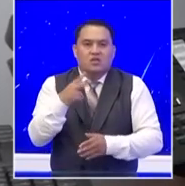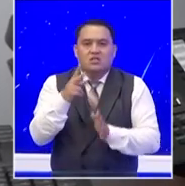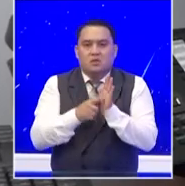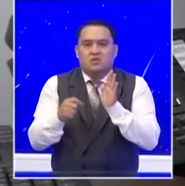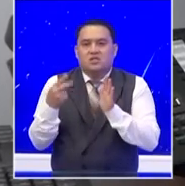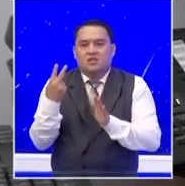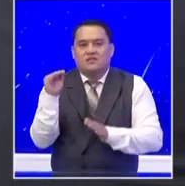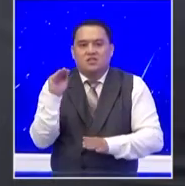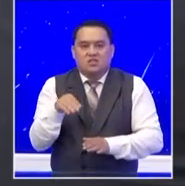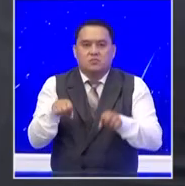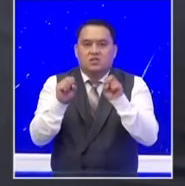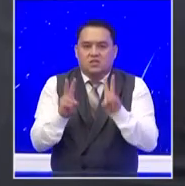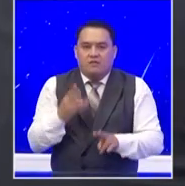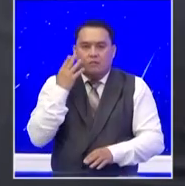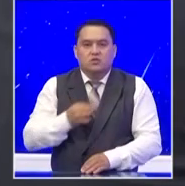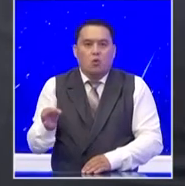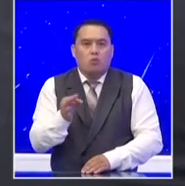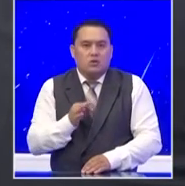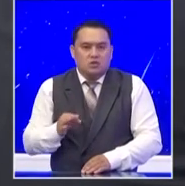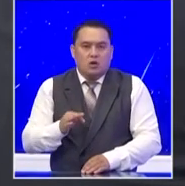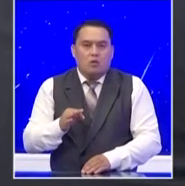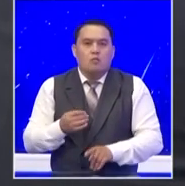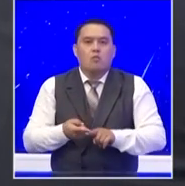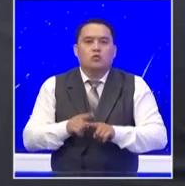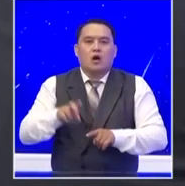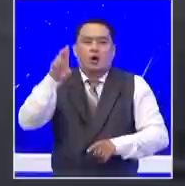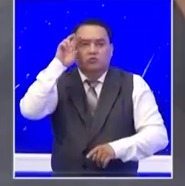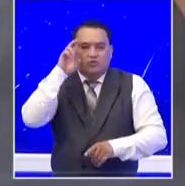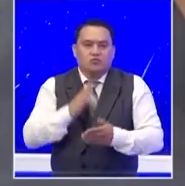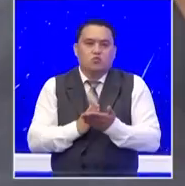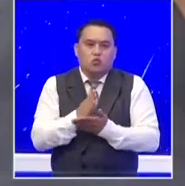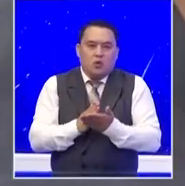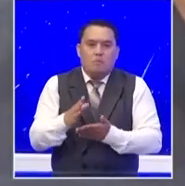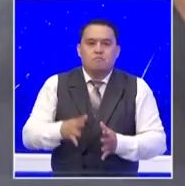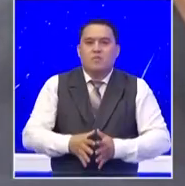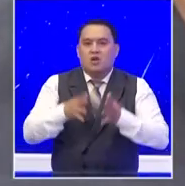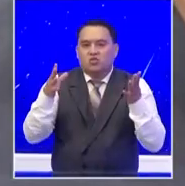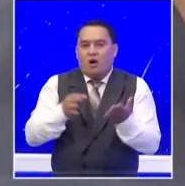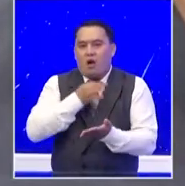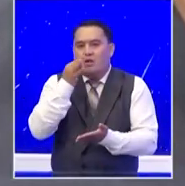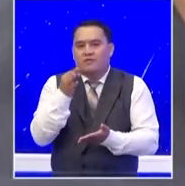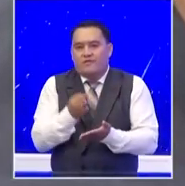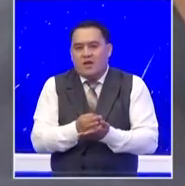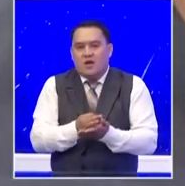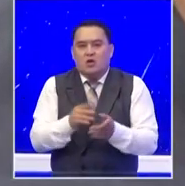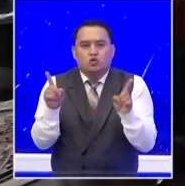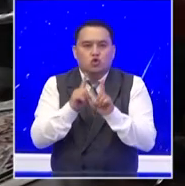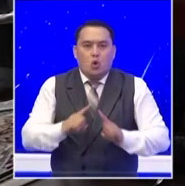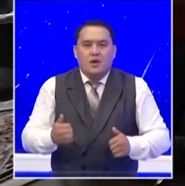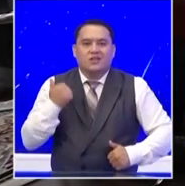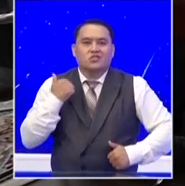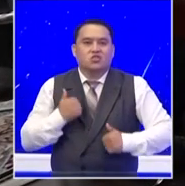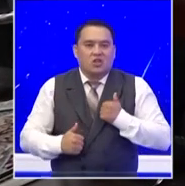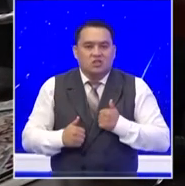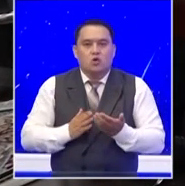и 7200 специалистов Алматинской области. Быть государственным служащим – большая ответственность и особая